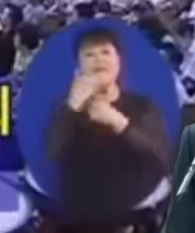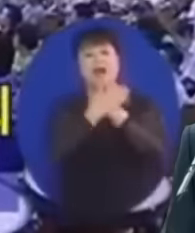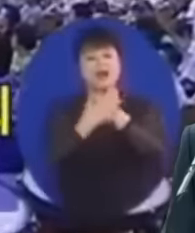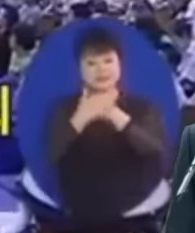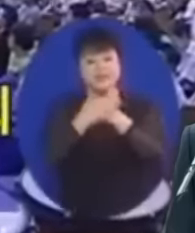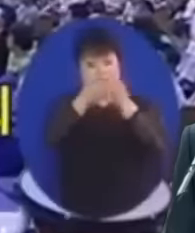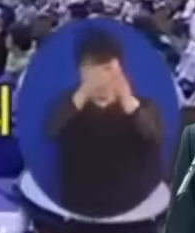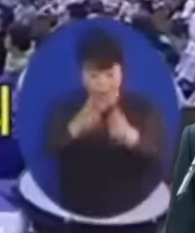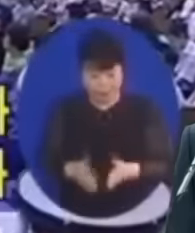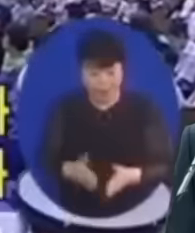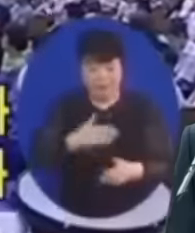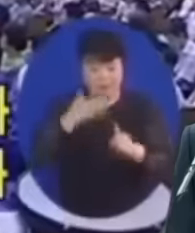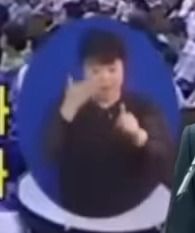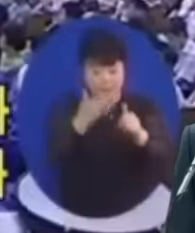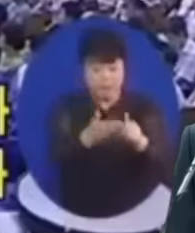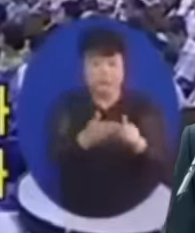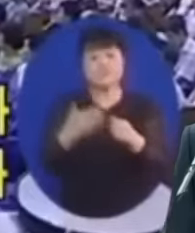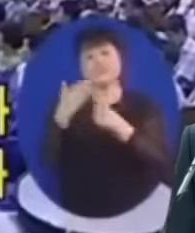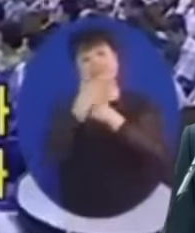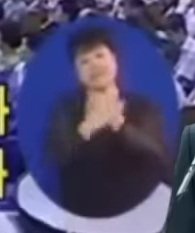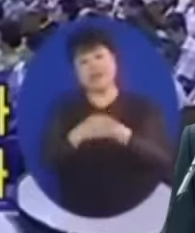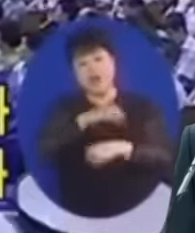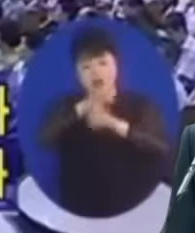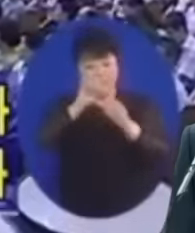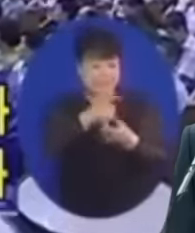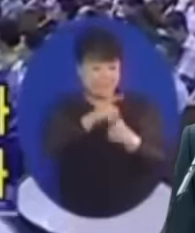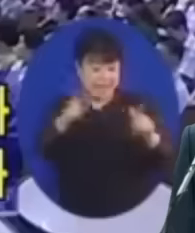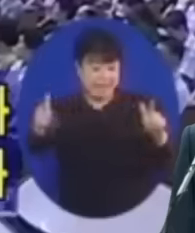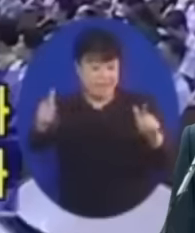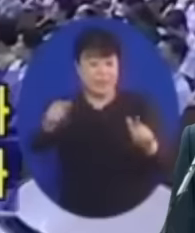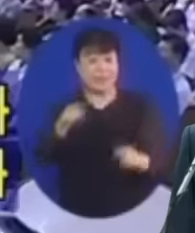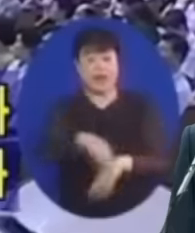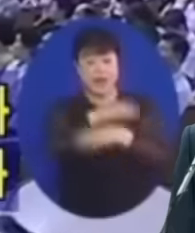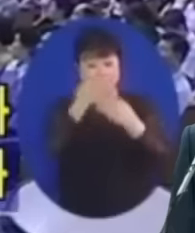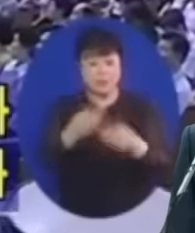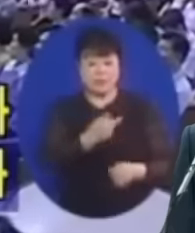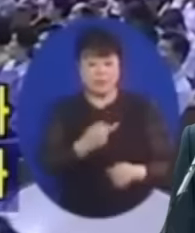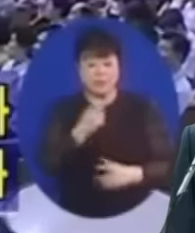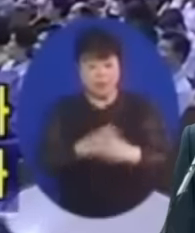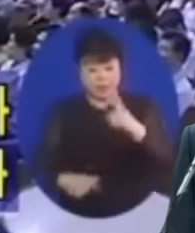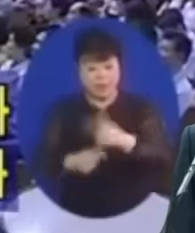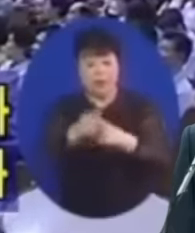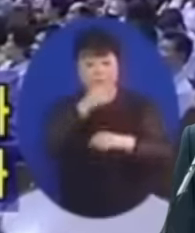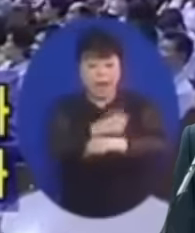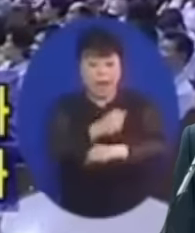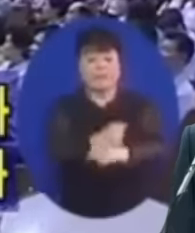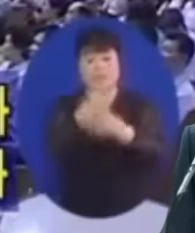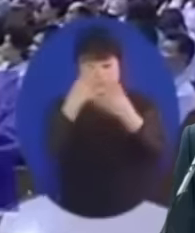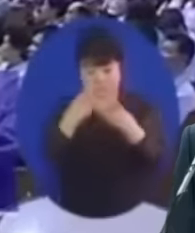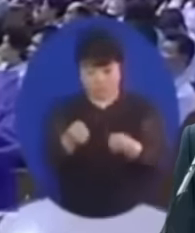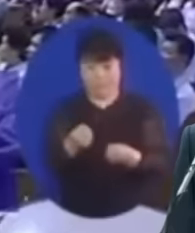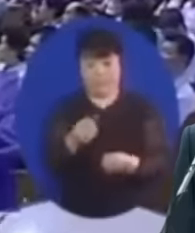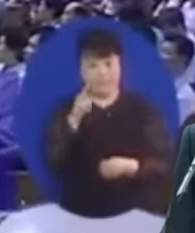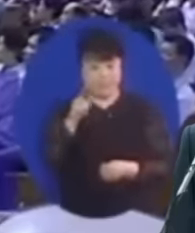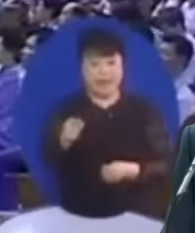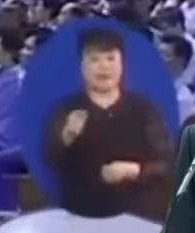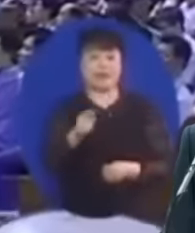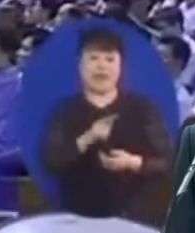은혜로 된 것이니 내게 주신 그의 은혜가 헛되지 아니하여 내가 모든 사도보다도 더 많이 수고하였으나